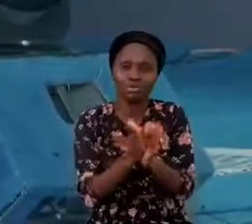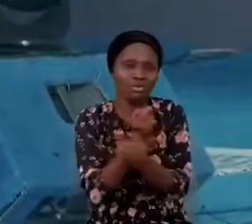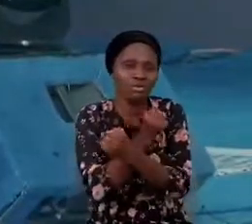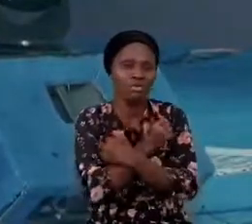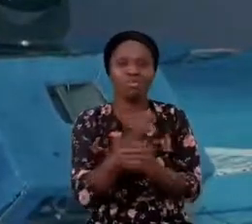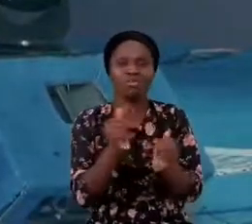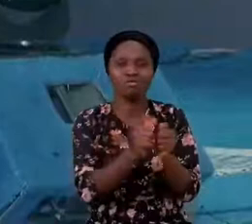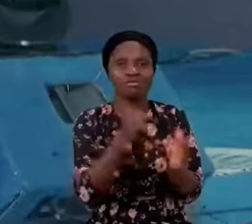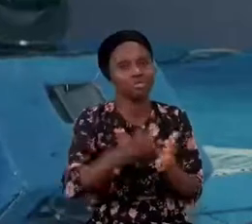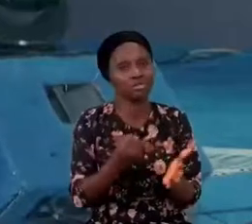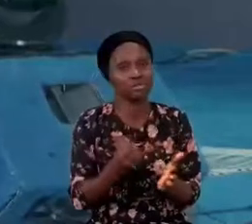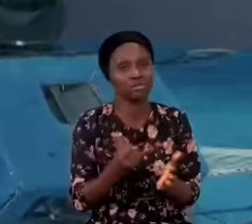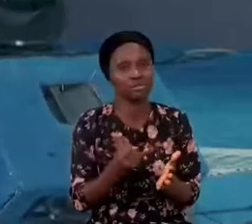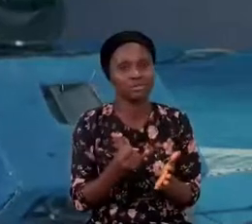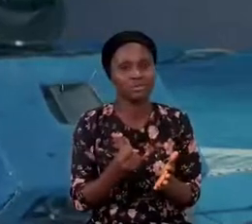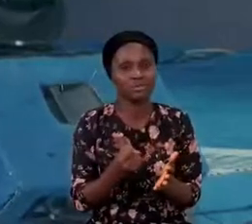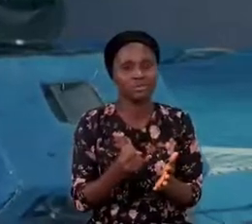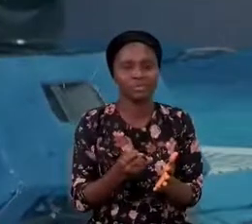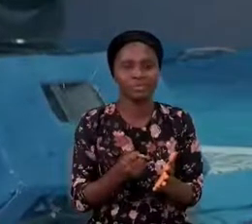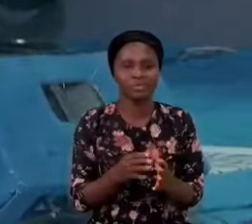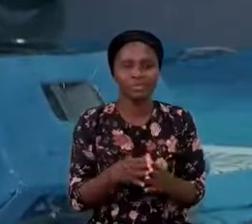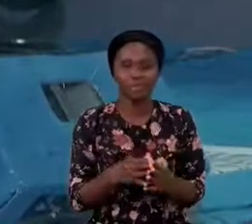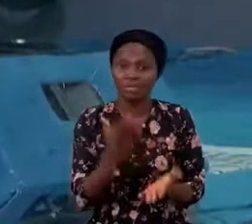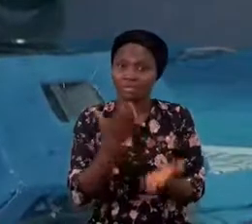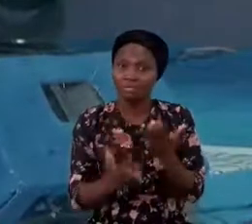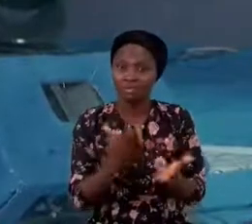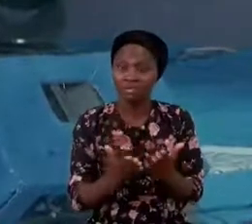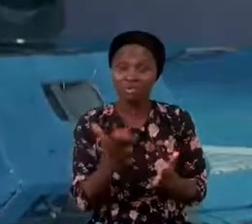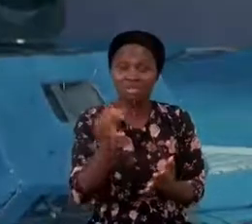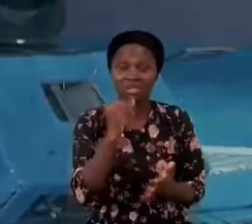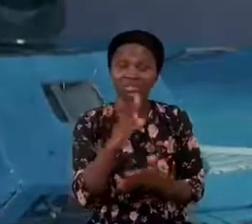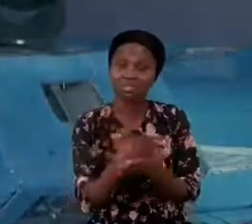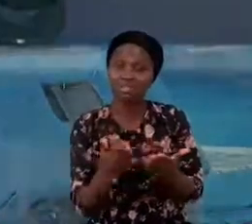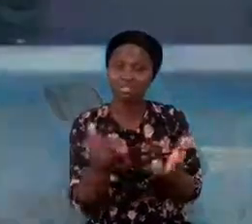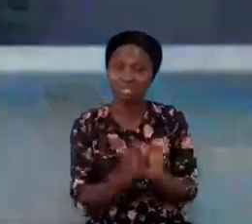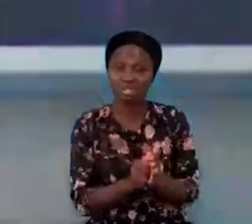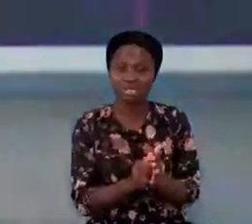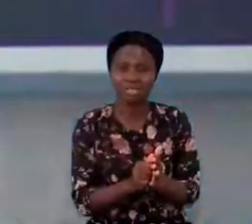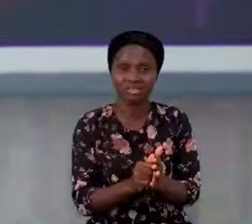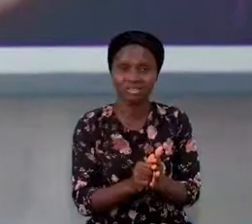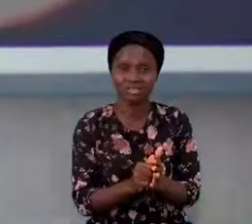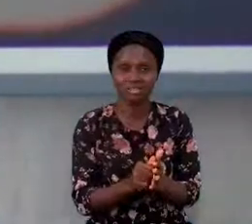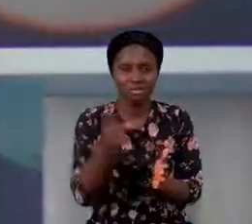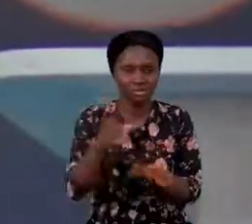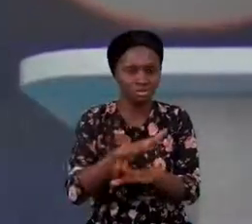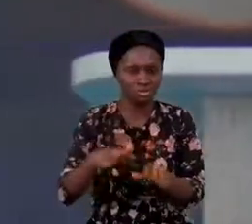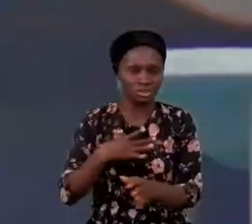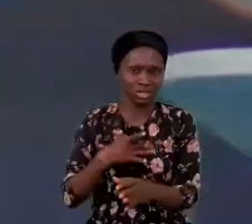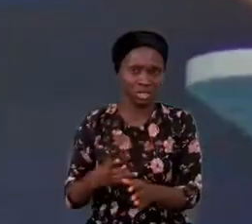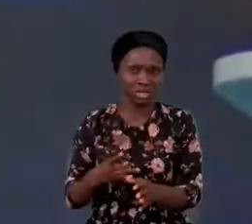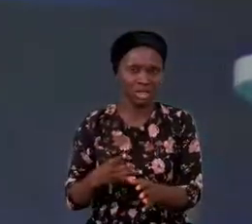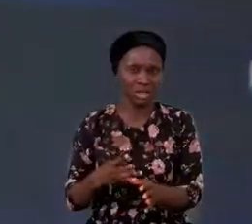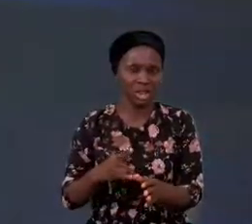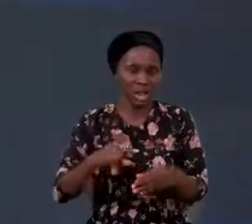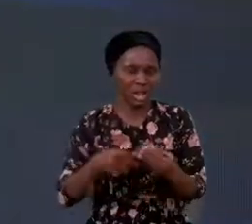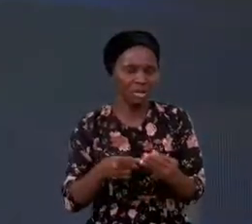sur la personne que vous n'aimez pas vraiment. Quelque chose sur elle que vous n'appréciez pas. Mais plus vous parlez avec la